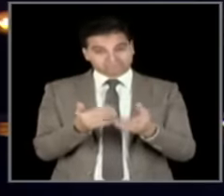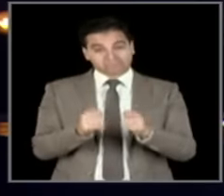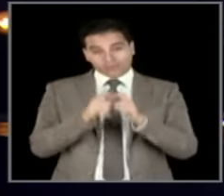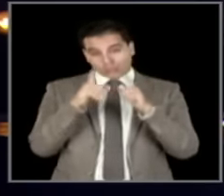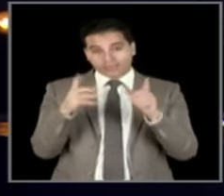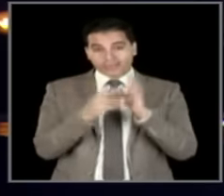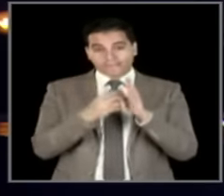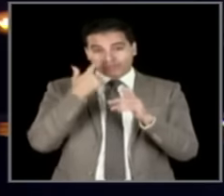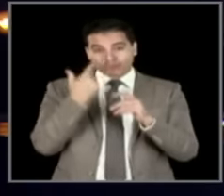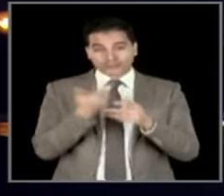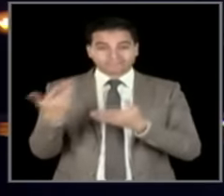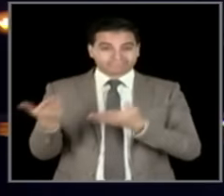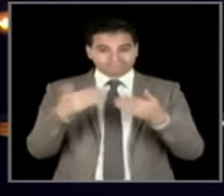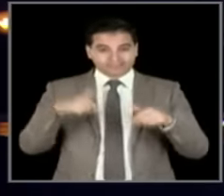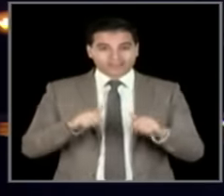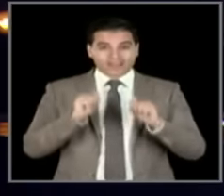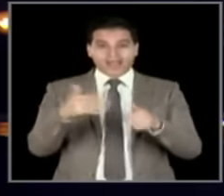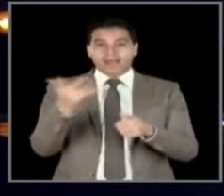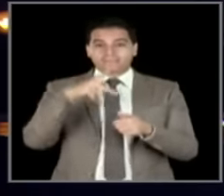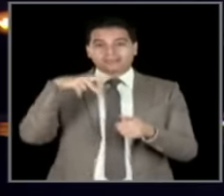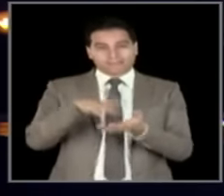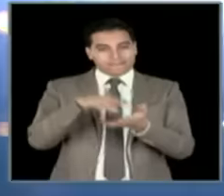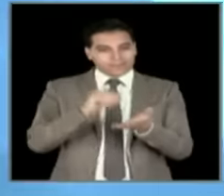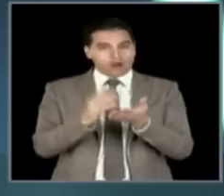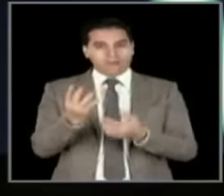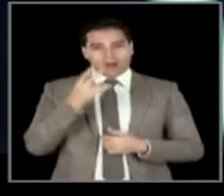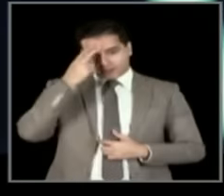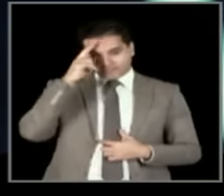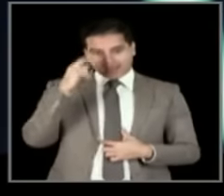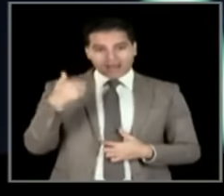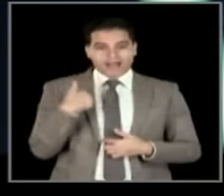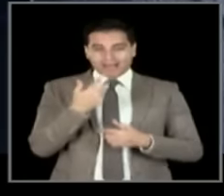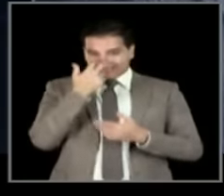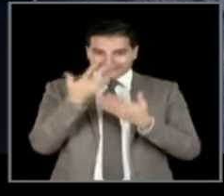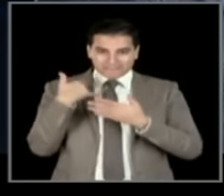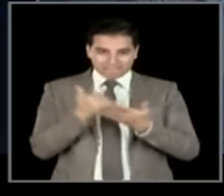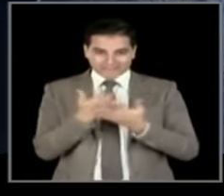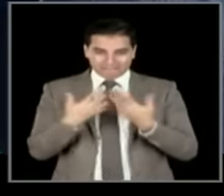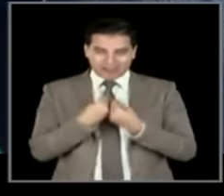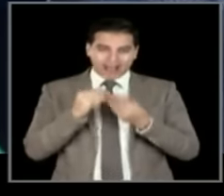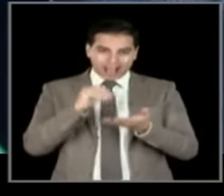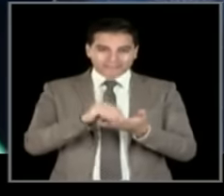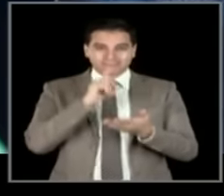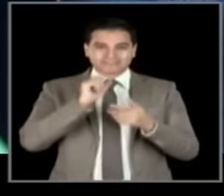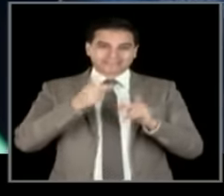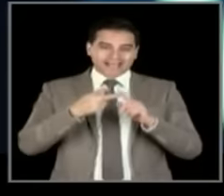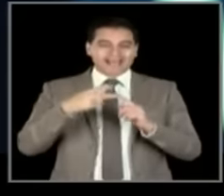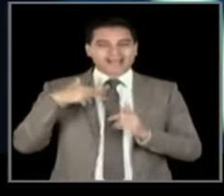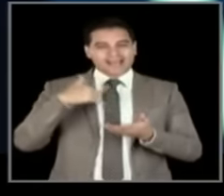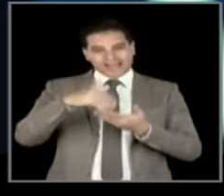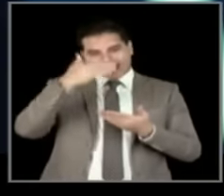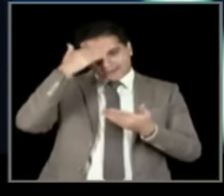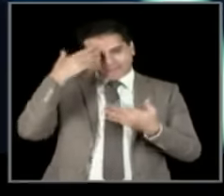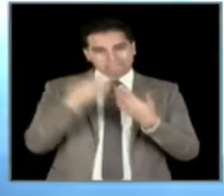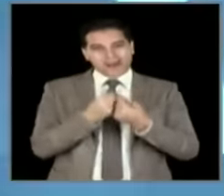هنمثل جامعة عين شمس في ماتش النهاردة 8 طلاب هبتدي منهم 4 أنا شاركت مع مدرستي قبل كده وحبيت إني أزود خبراتي في إن أنا أشارك مع جامعتي وإن شاء